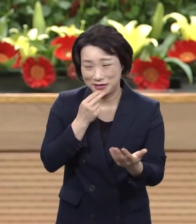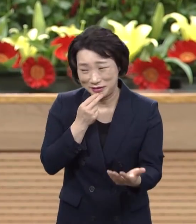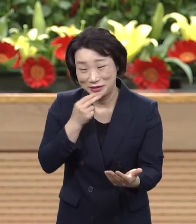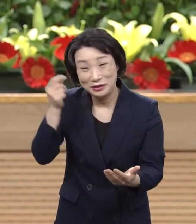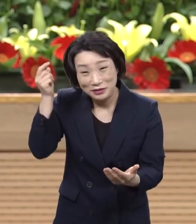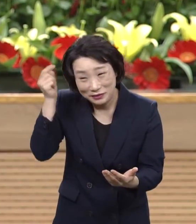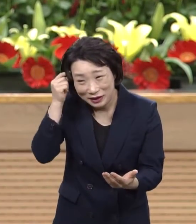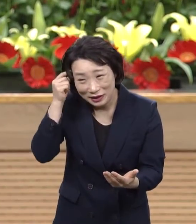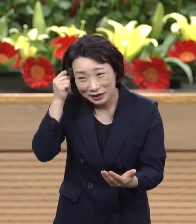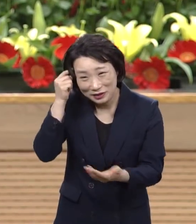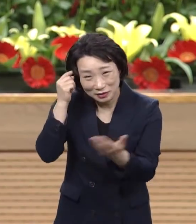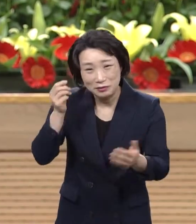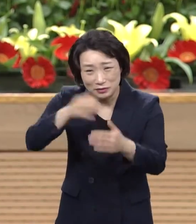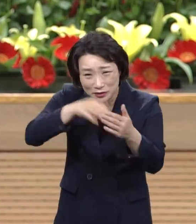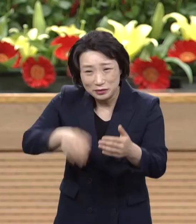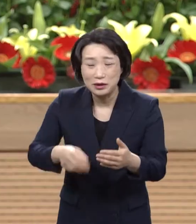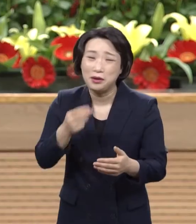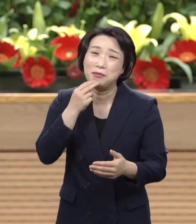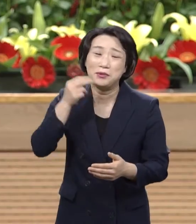왜 절대화하지 않는가?